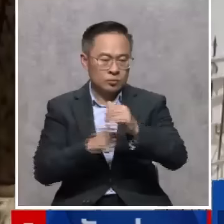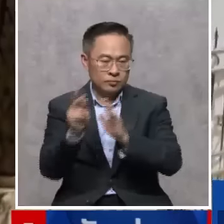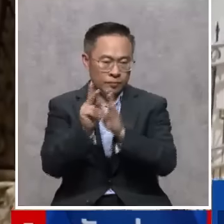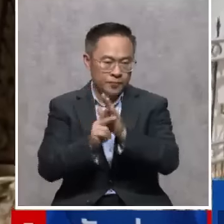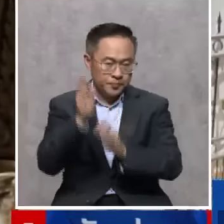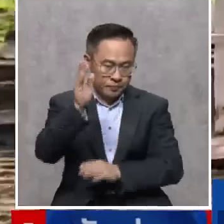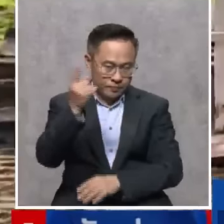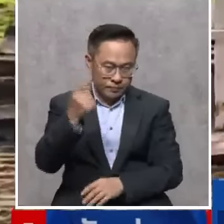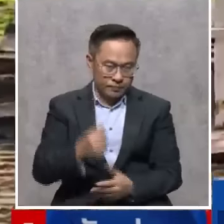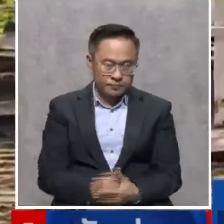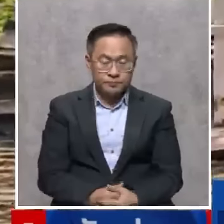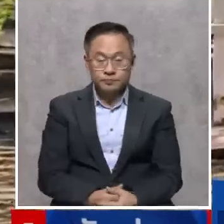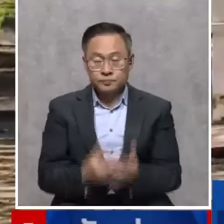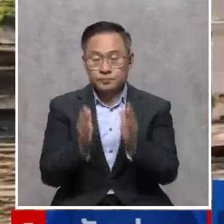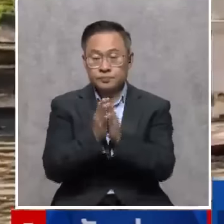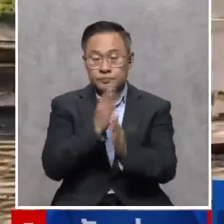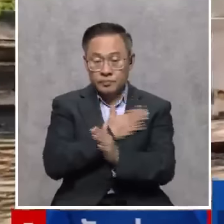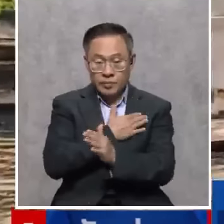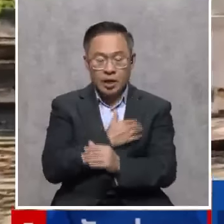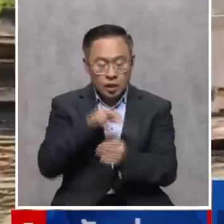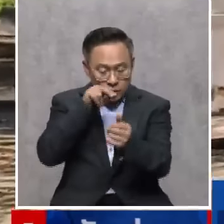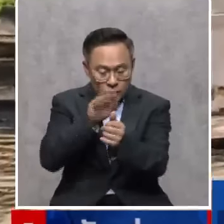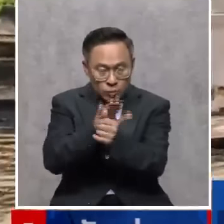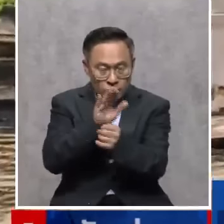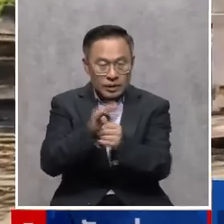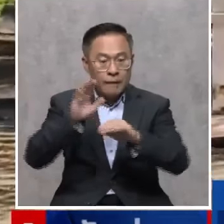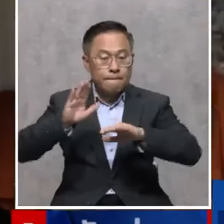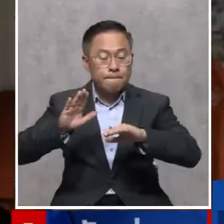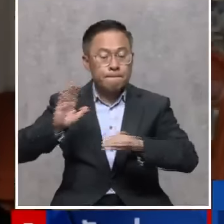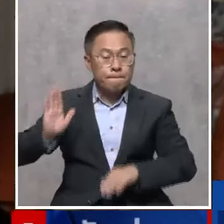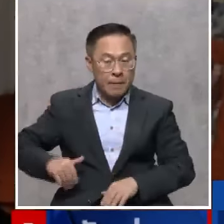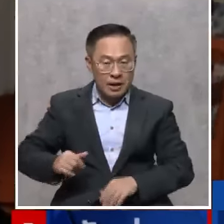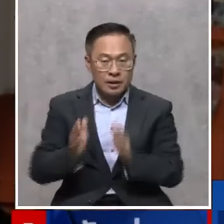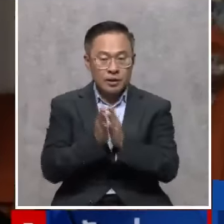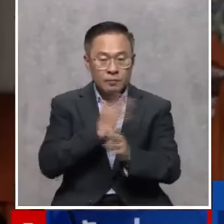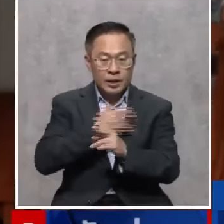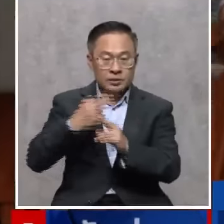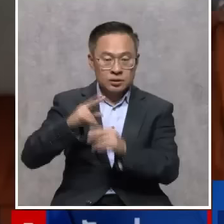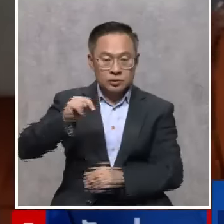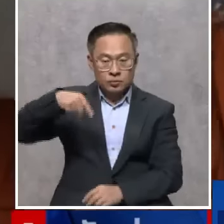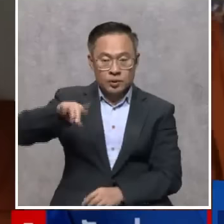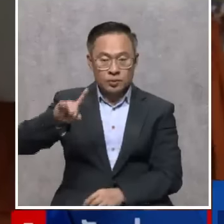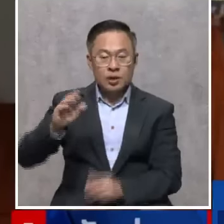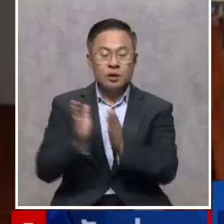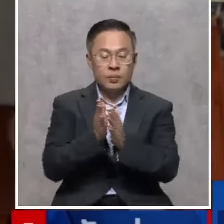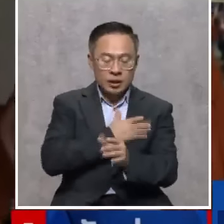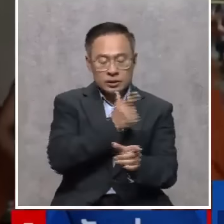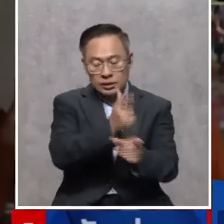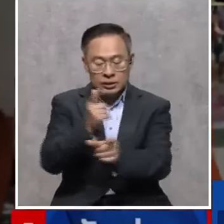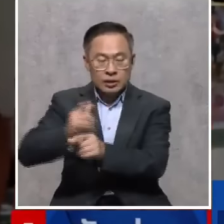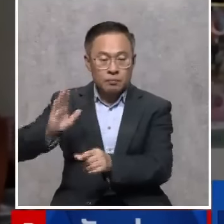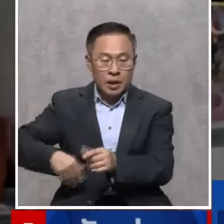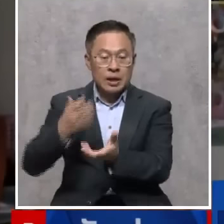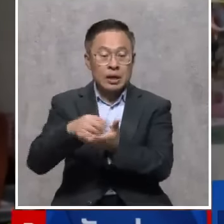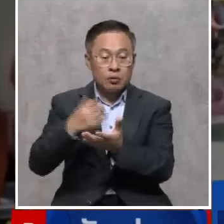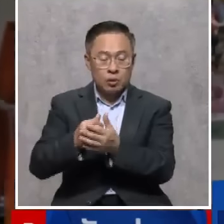นพดลอินทปัญญาซึ่งเป็นพระที่คอยดูแลสุนัขในวัดก็บอกว่าสุนัขที่บาดเจ็บอยู่ในวัดมาราวปีครึ่ง